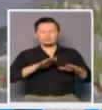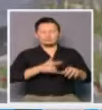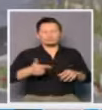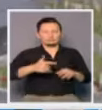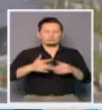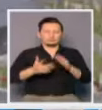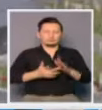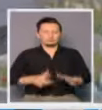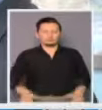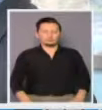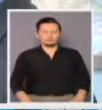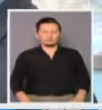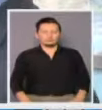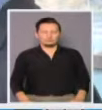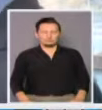и республики.